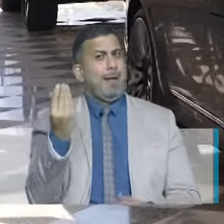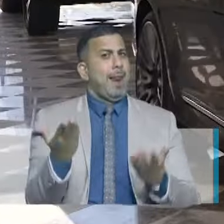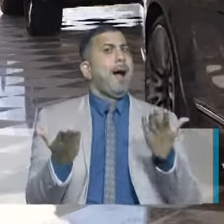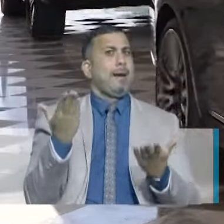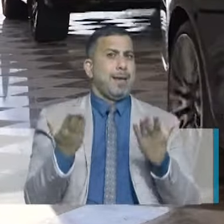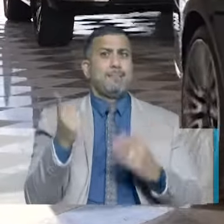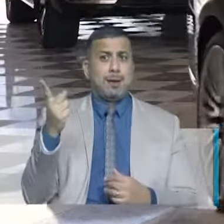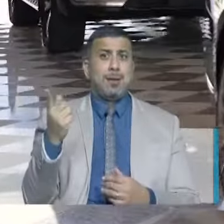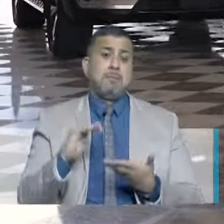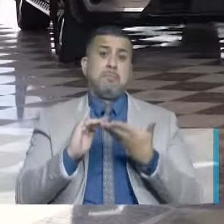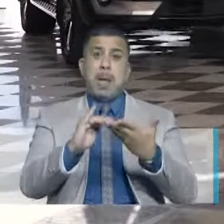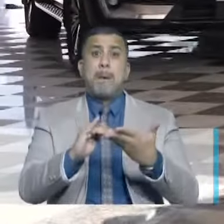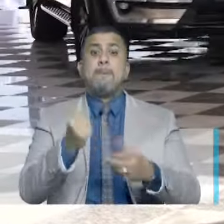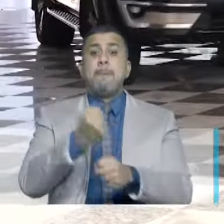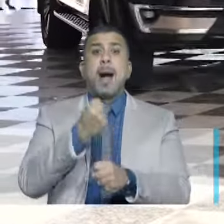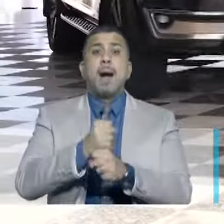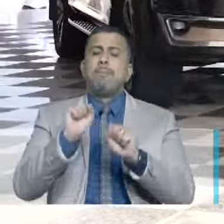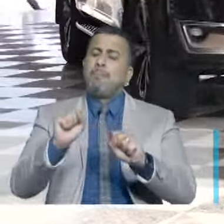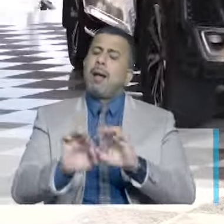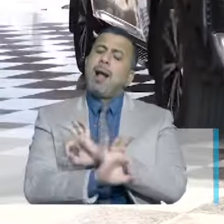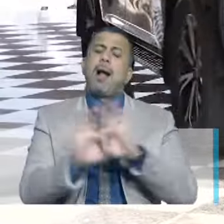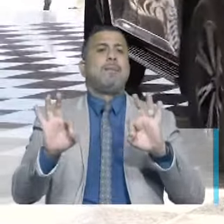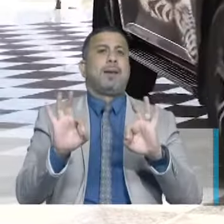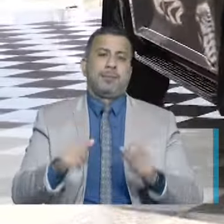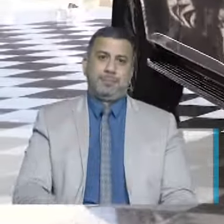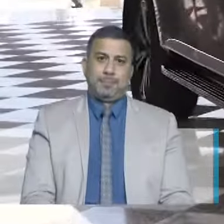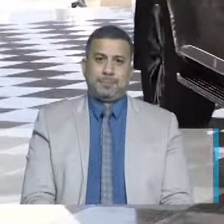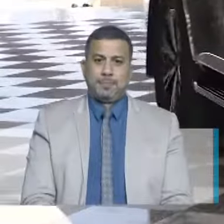يسهم في ادائهم لمهامهم على اكمل وجه